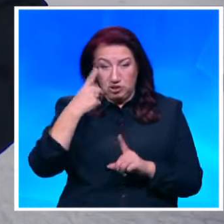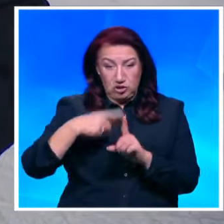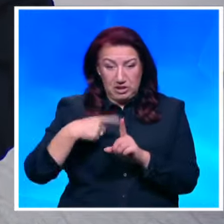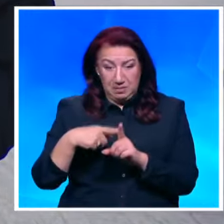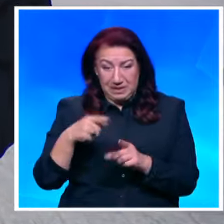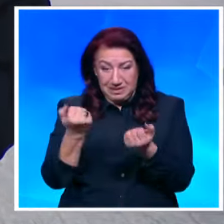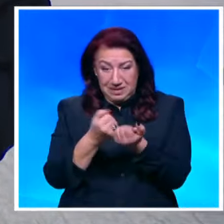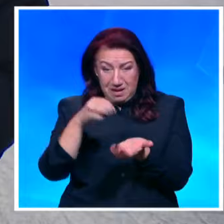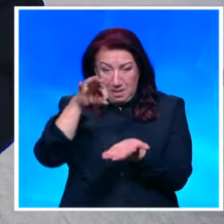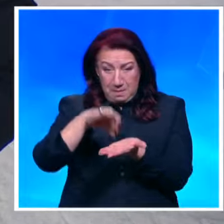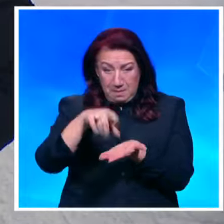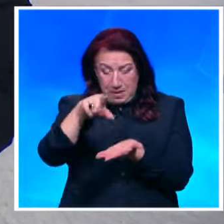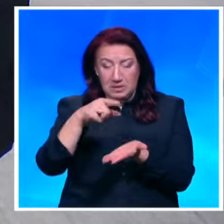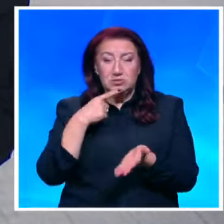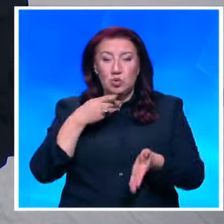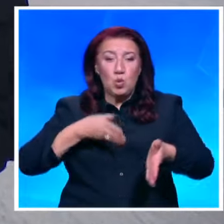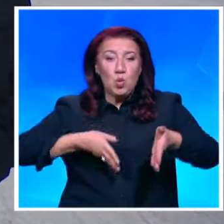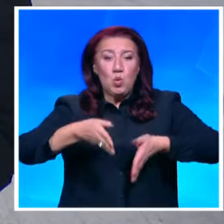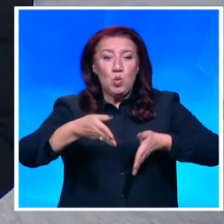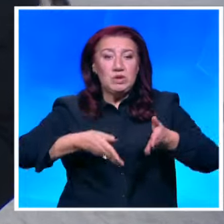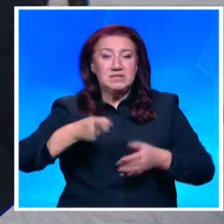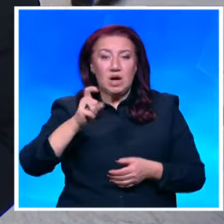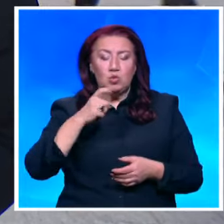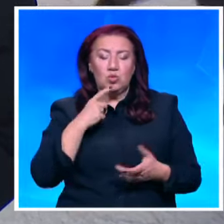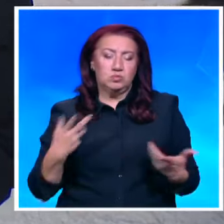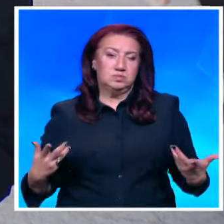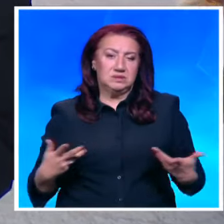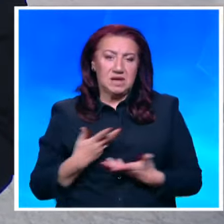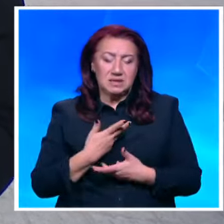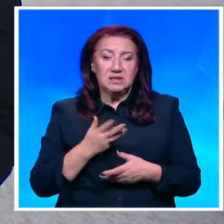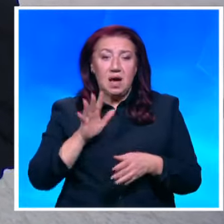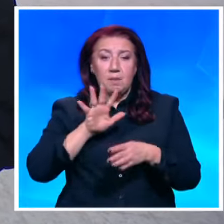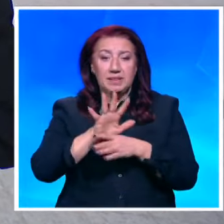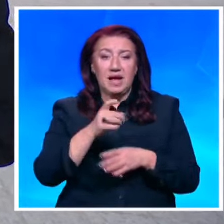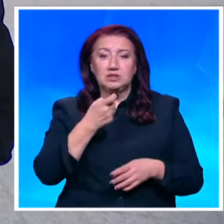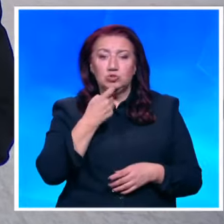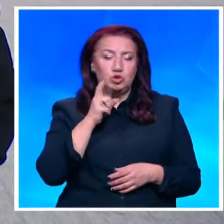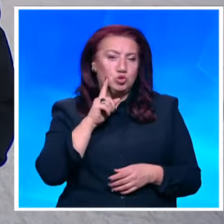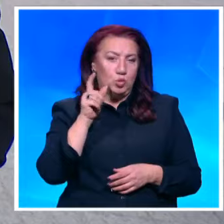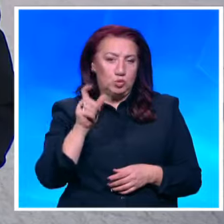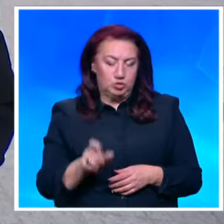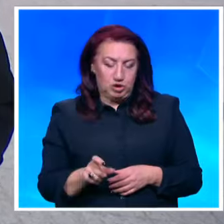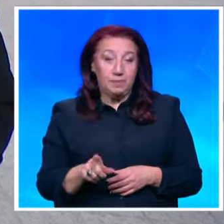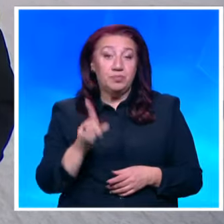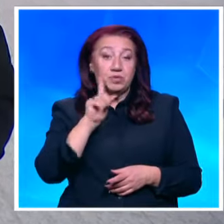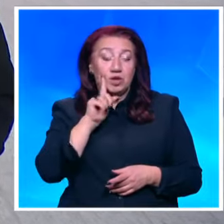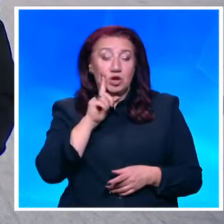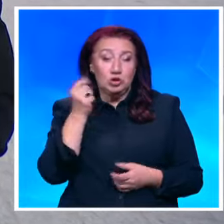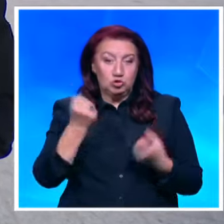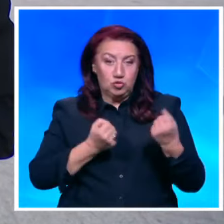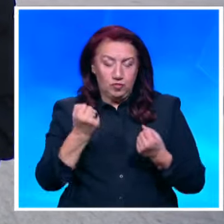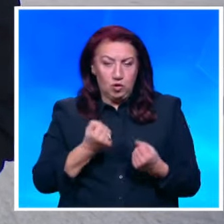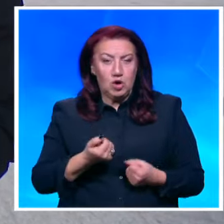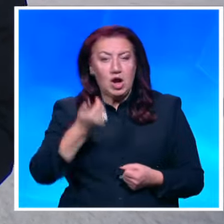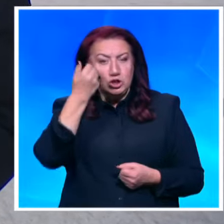тази пешеходна пътека на улица Гурко, беше убит 15-годишен младеж. Шофьорът, освен че употребил алкохол, е преминал